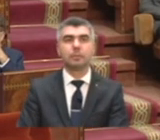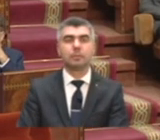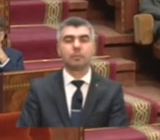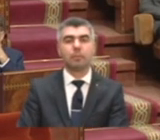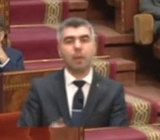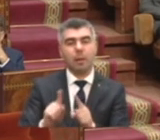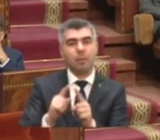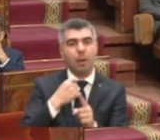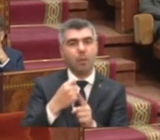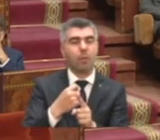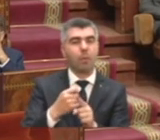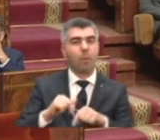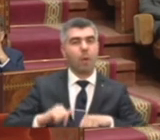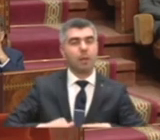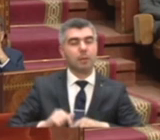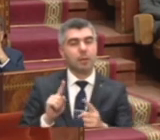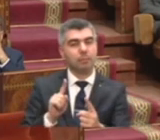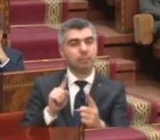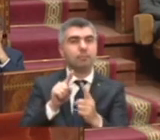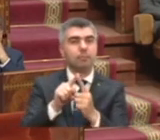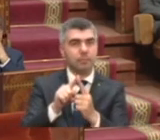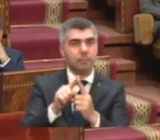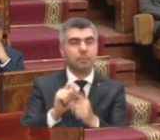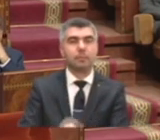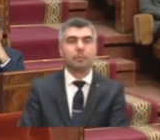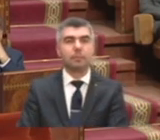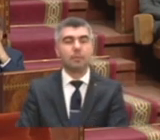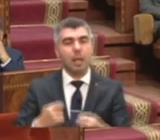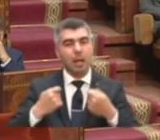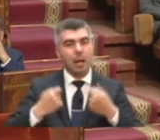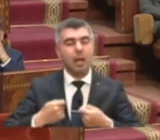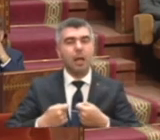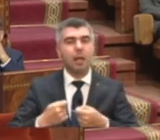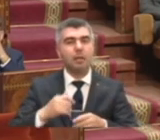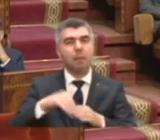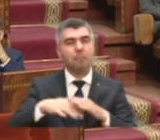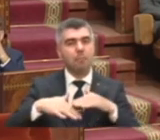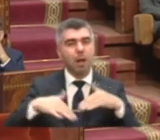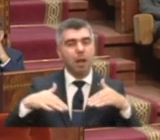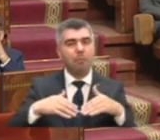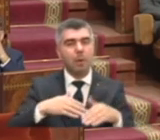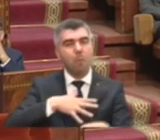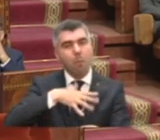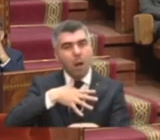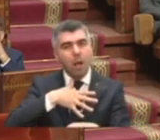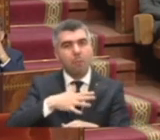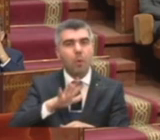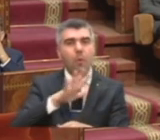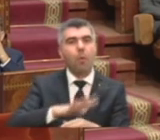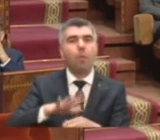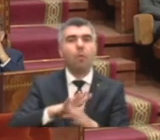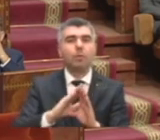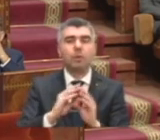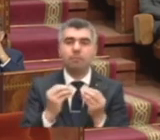نخاطب فيك سيدة الوزيرة، الوزيرة الرئيسة البرلمانية المحامية تجمعين كل الحس